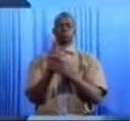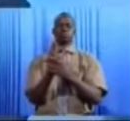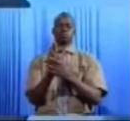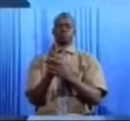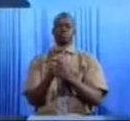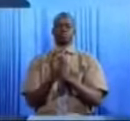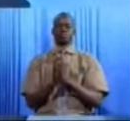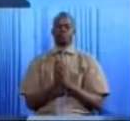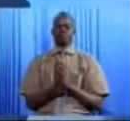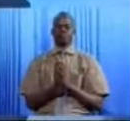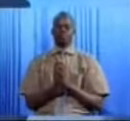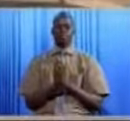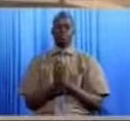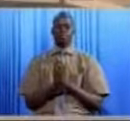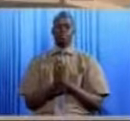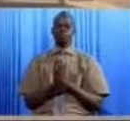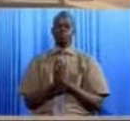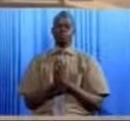tda